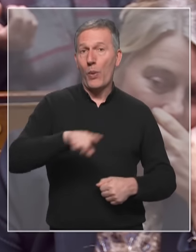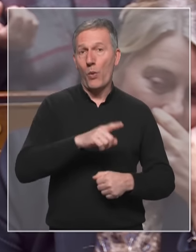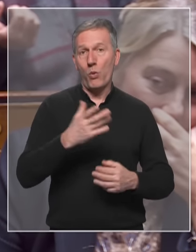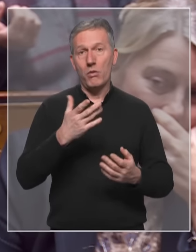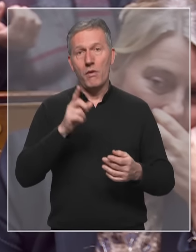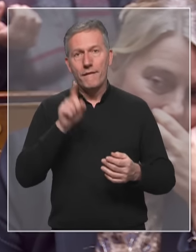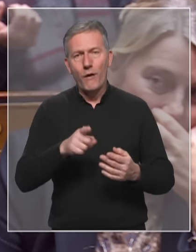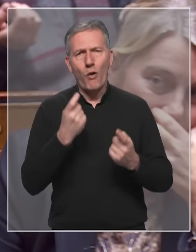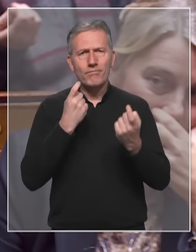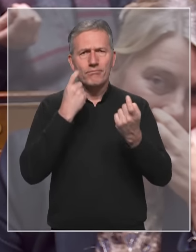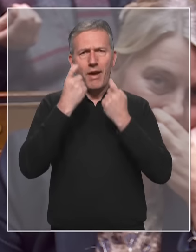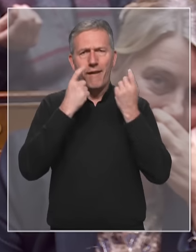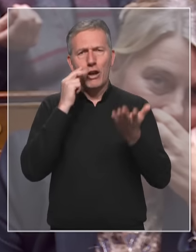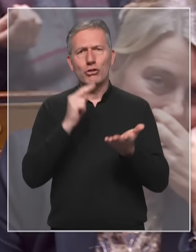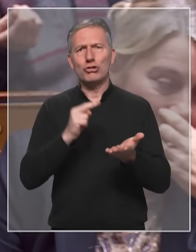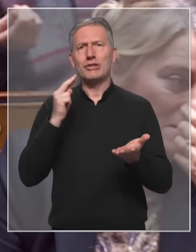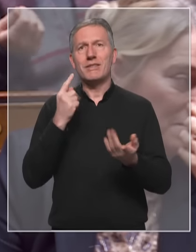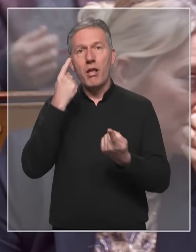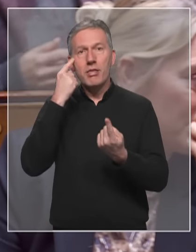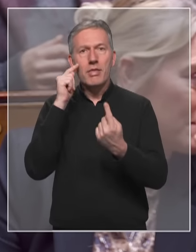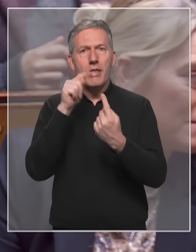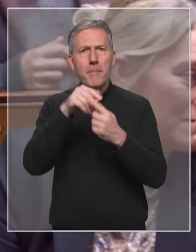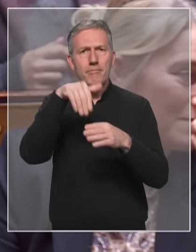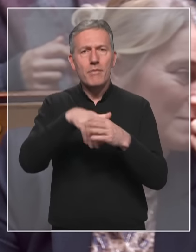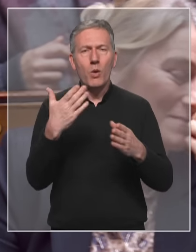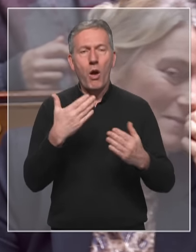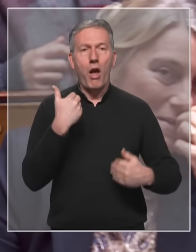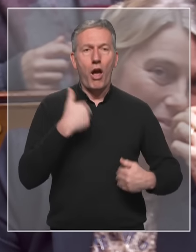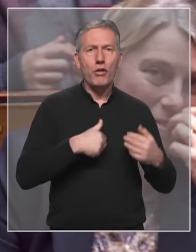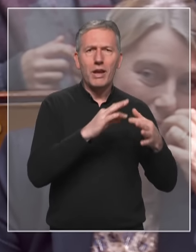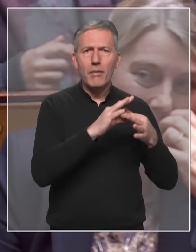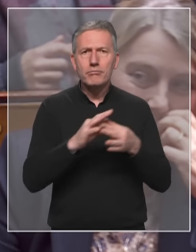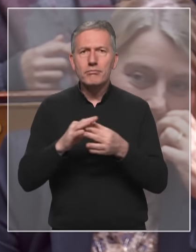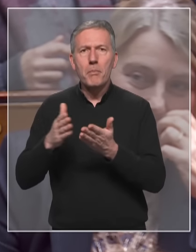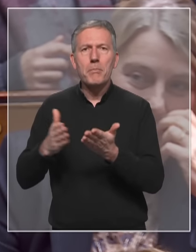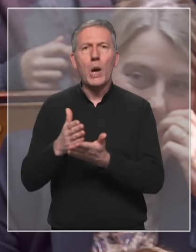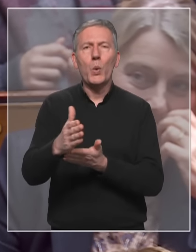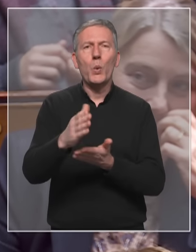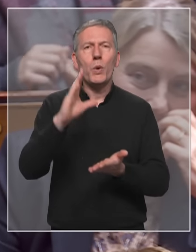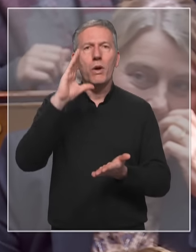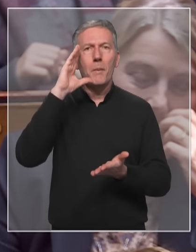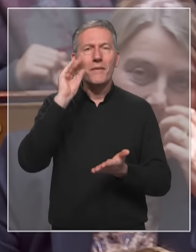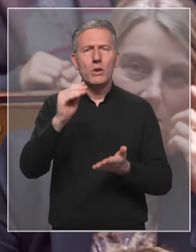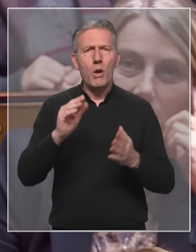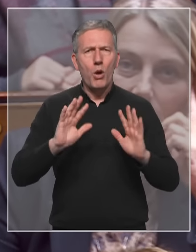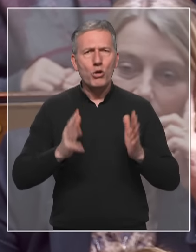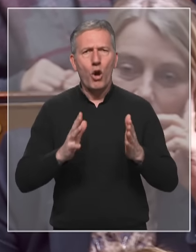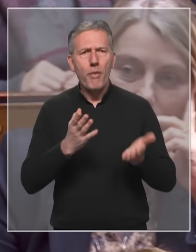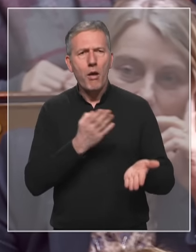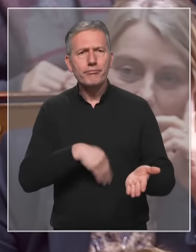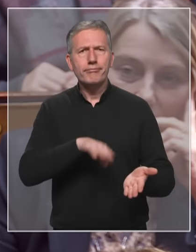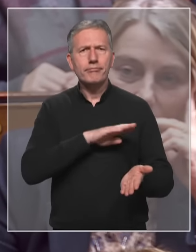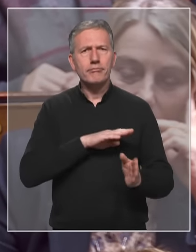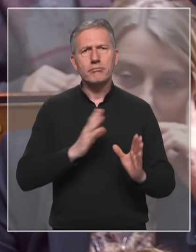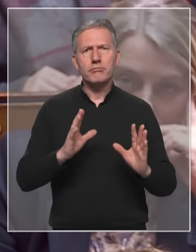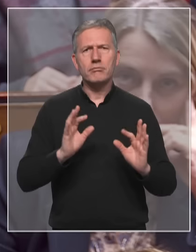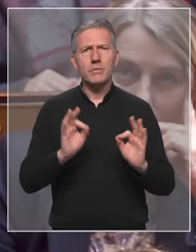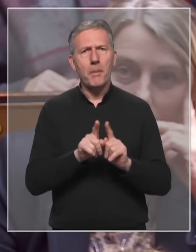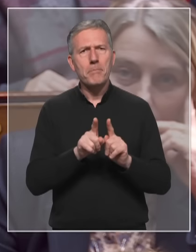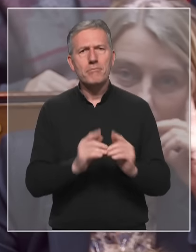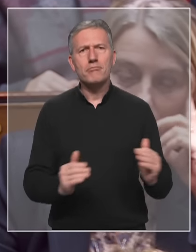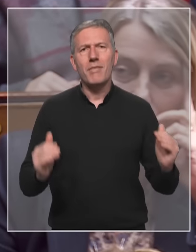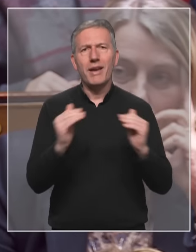à réfléchir à la thématique suivante : handicap et parcours professionnel, comment assurer une vraie égalité des